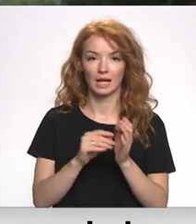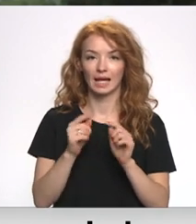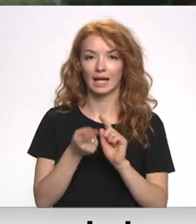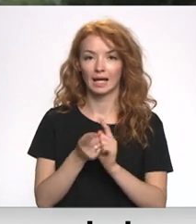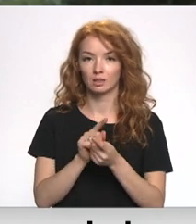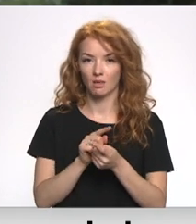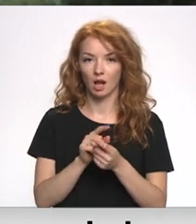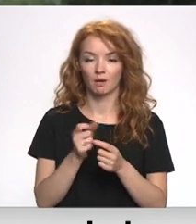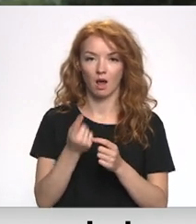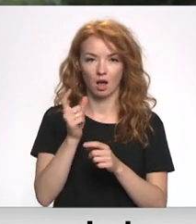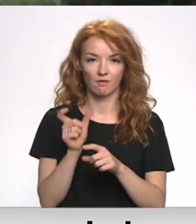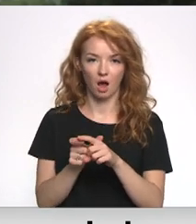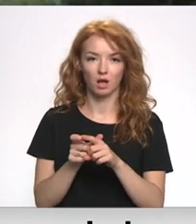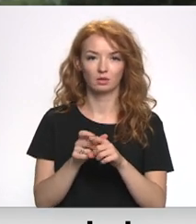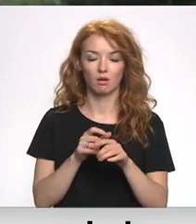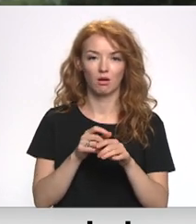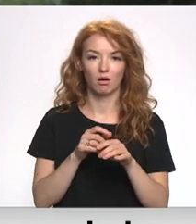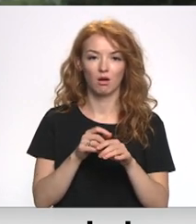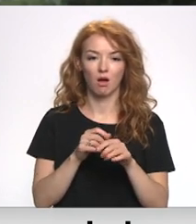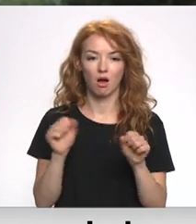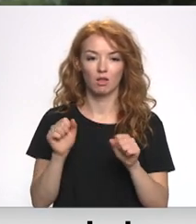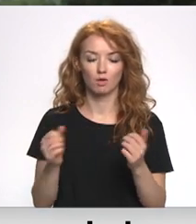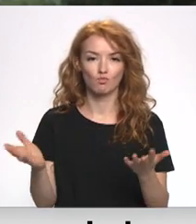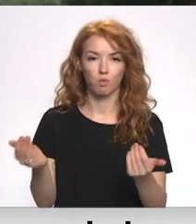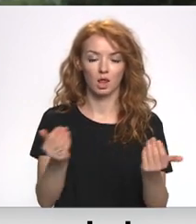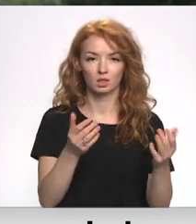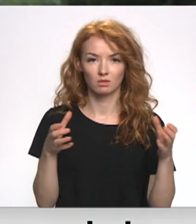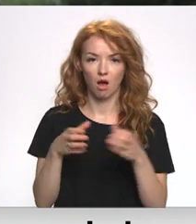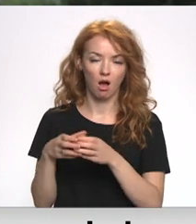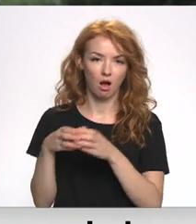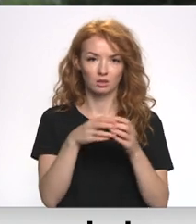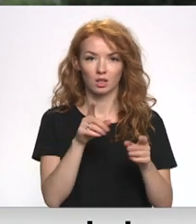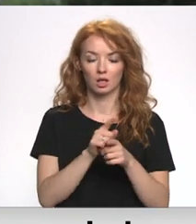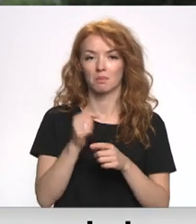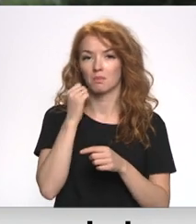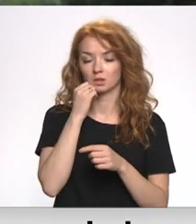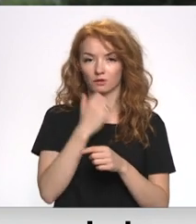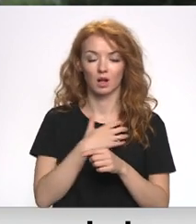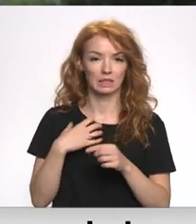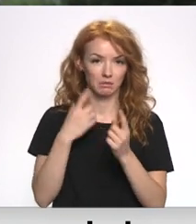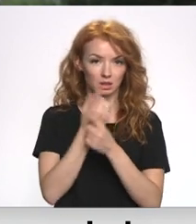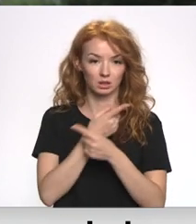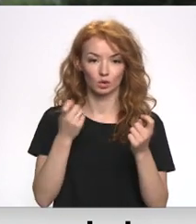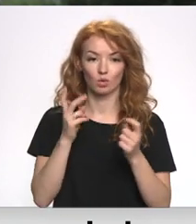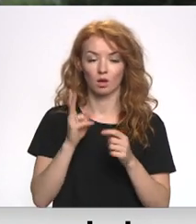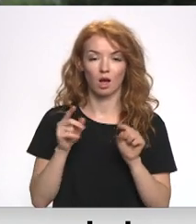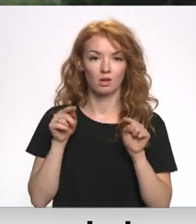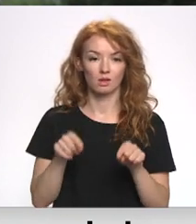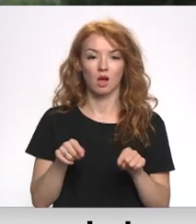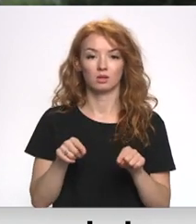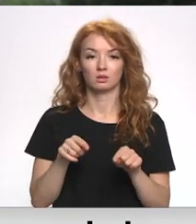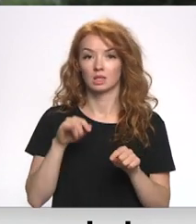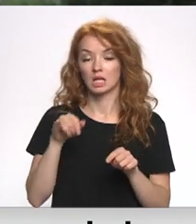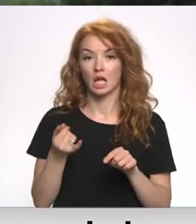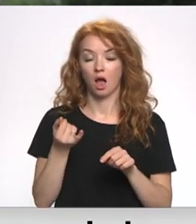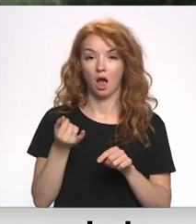izmaiņas parādās vārds mobilizācija. Un arī no Kremļa puses izskanējis, ka tas, ja